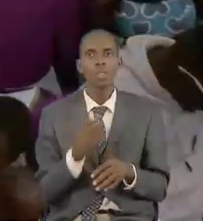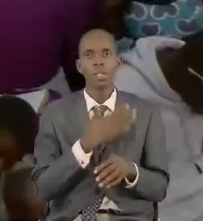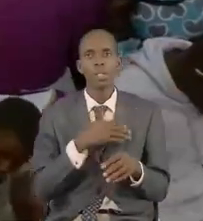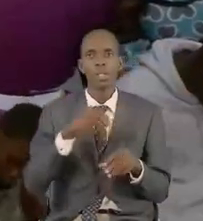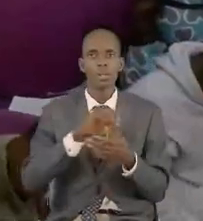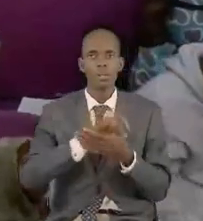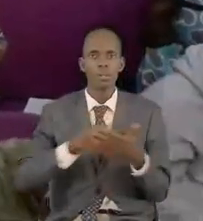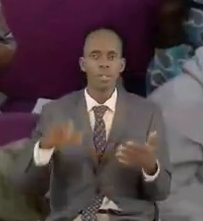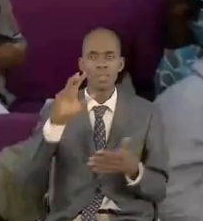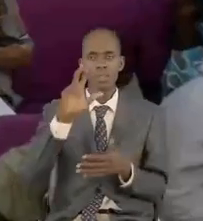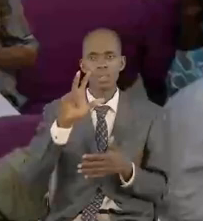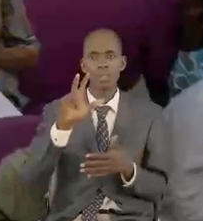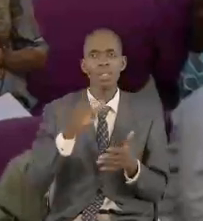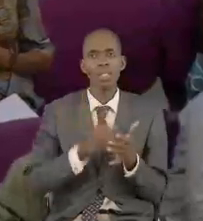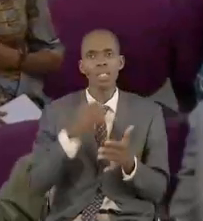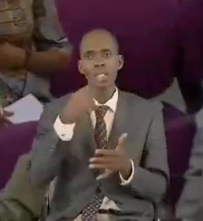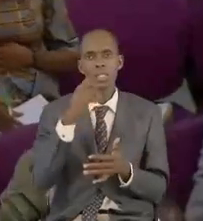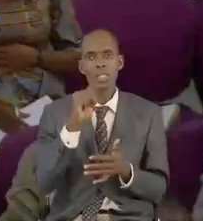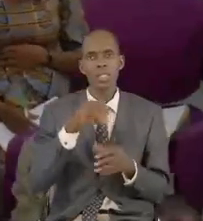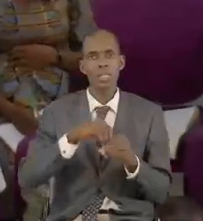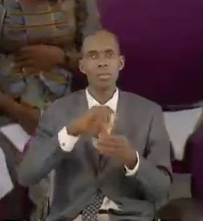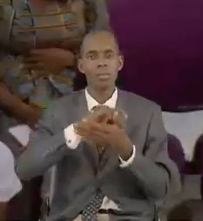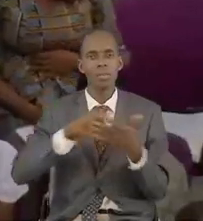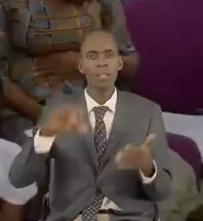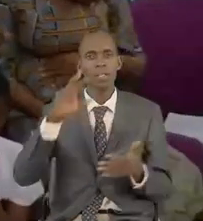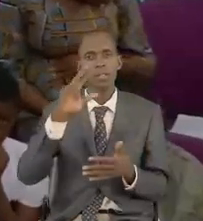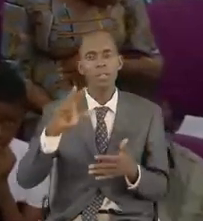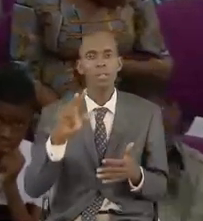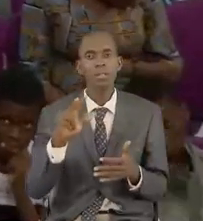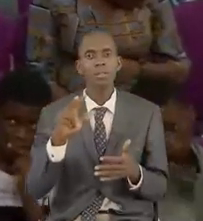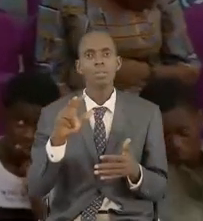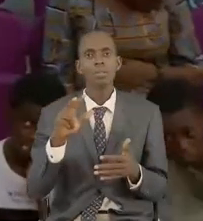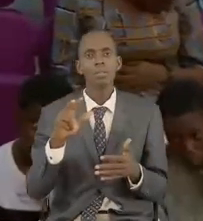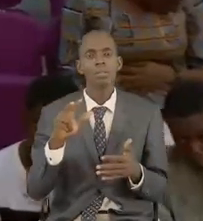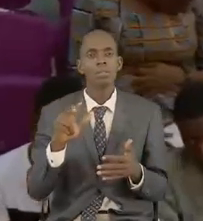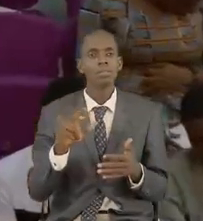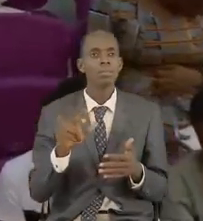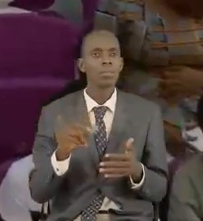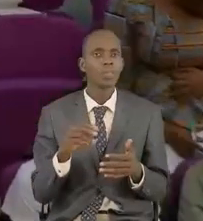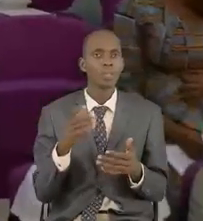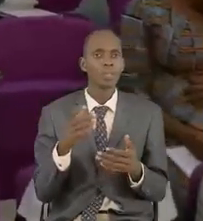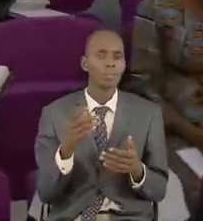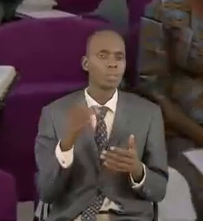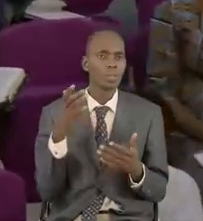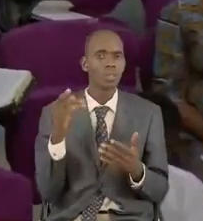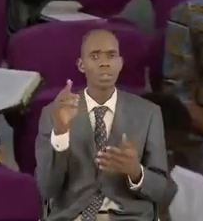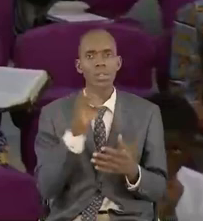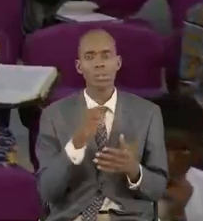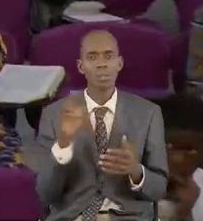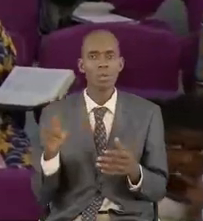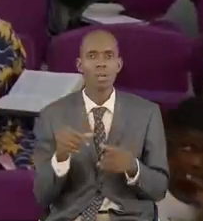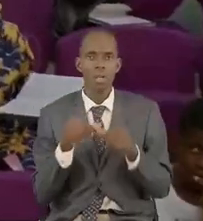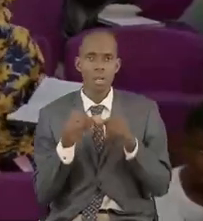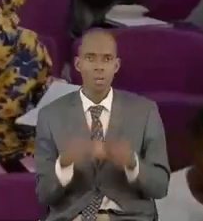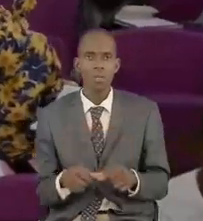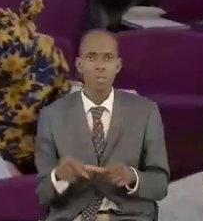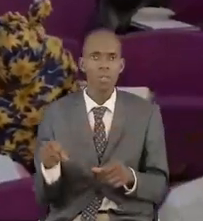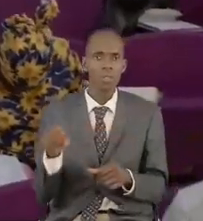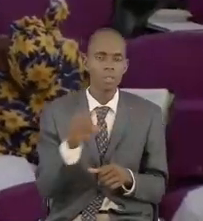dit et le restait cependant assez longtemps à icône